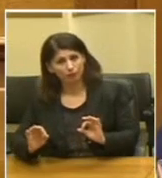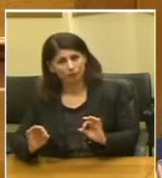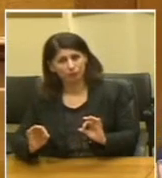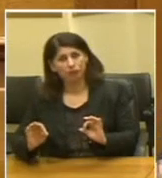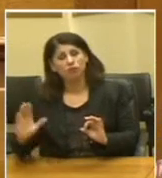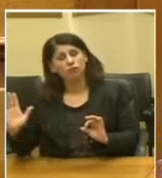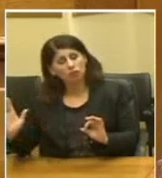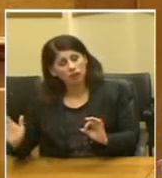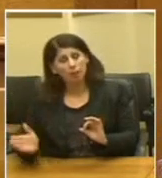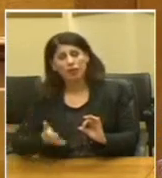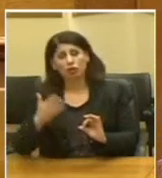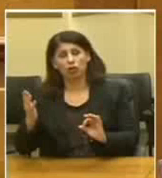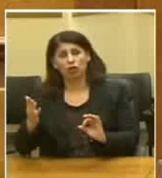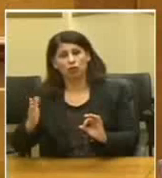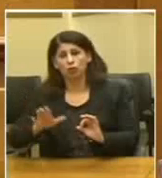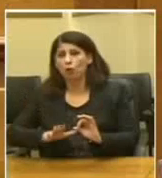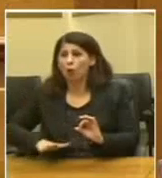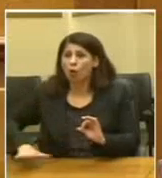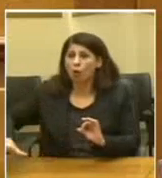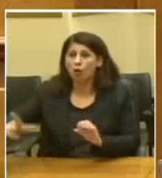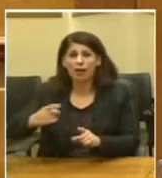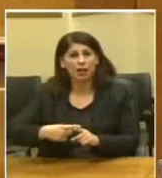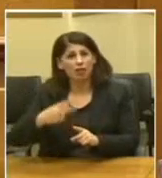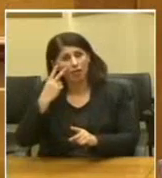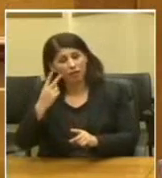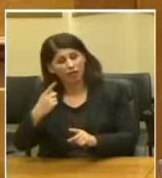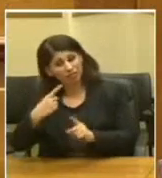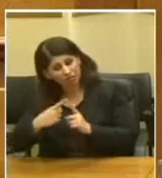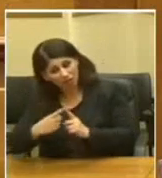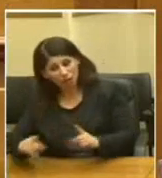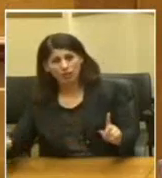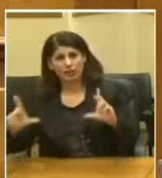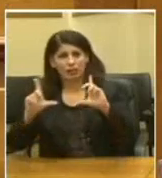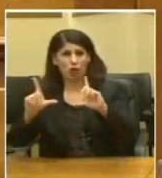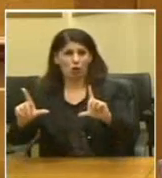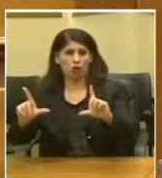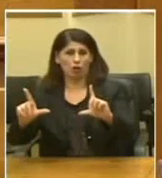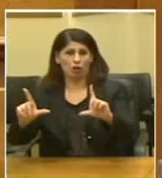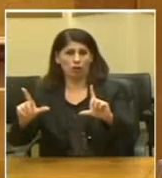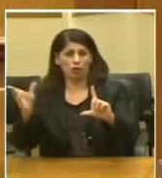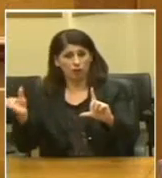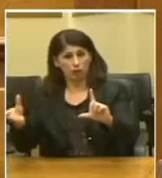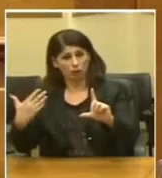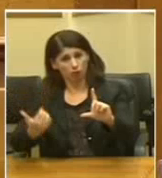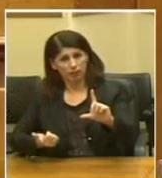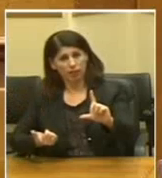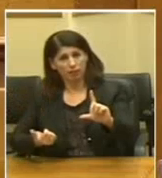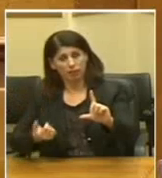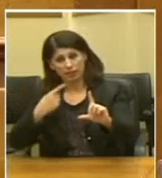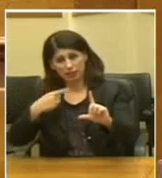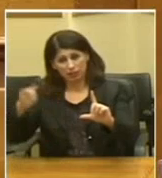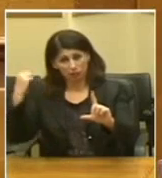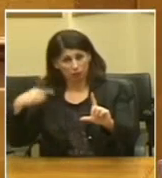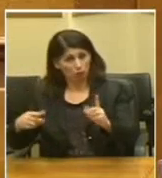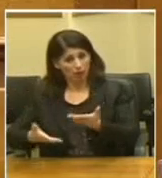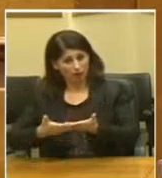παρά το γεγονός ότι όλη η Ελλάδα είδε μια διαφορετική εικόνα από αυτή που είχαμε στην προηγούμενη επίσκεψη του